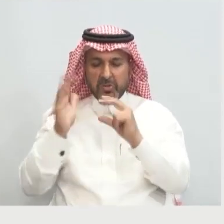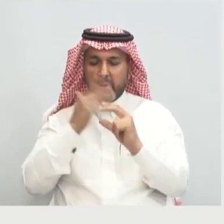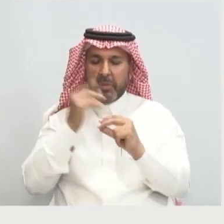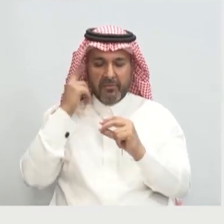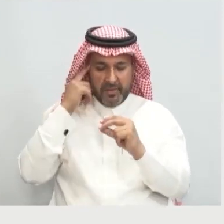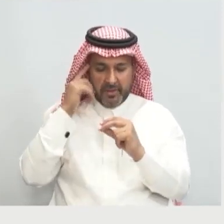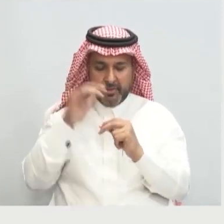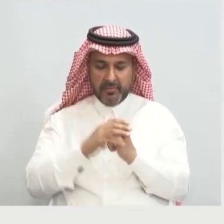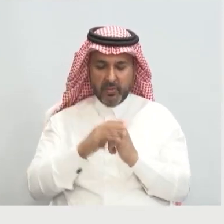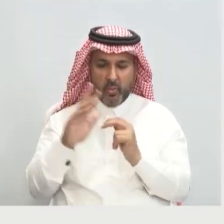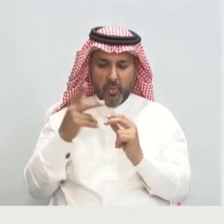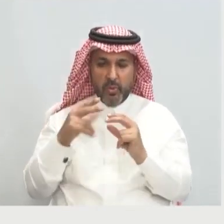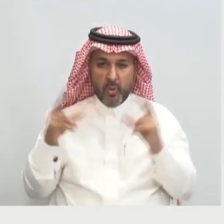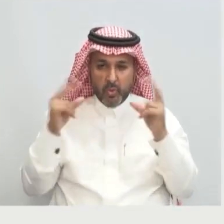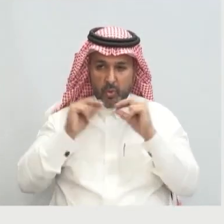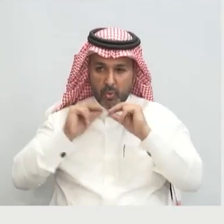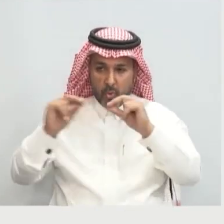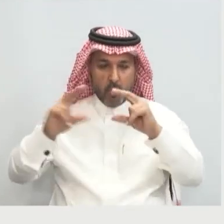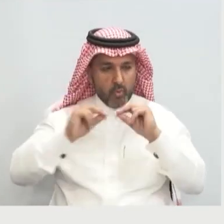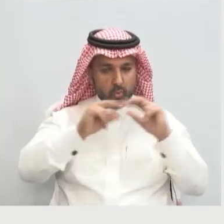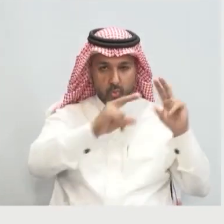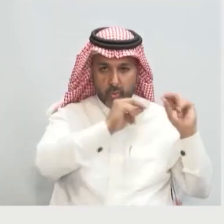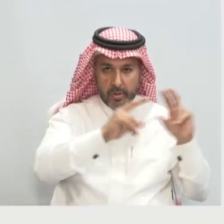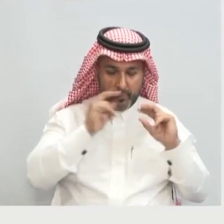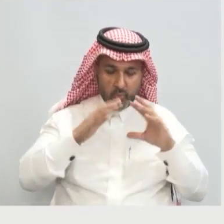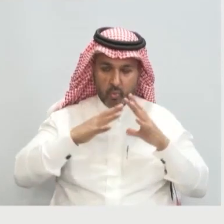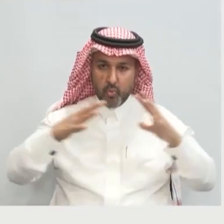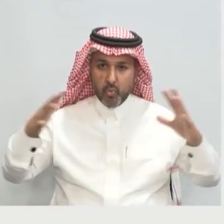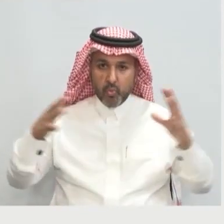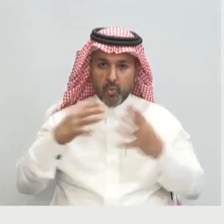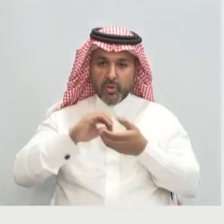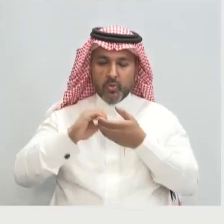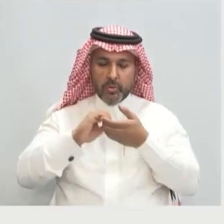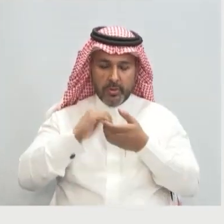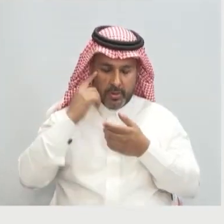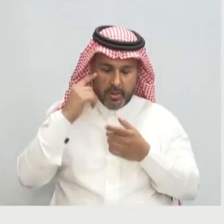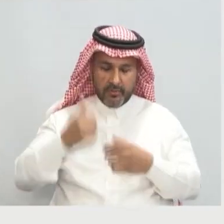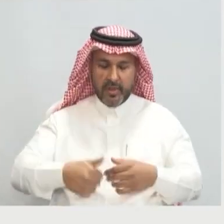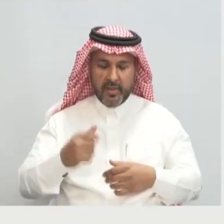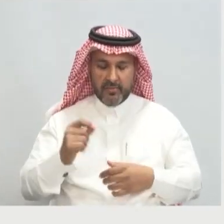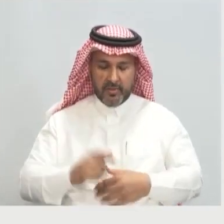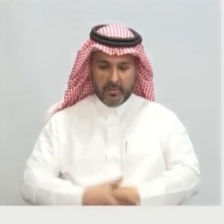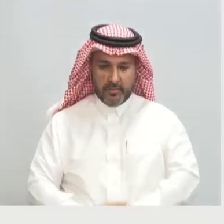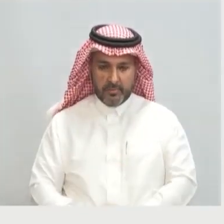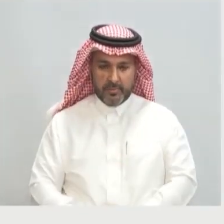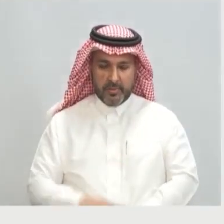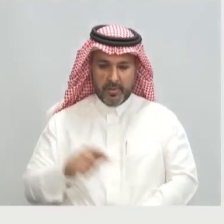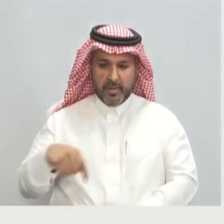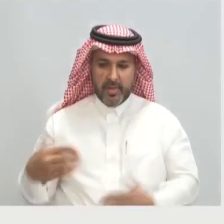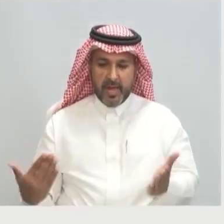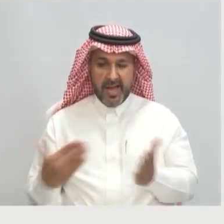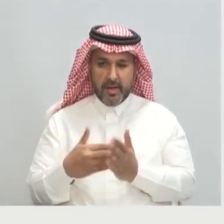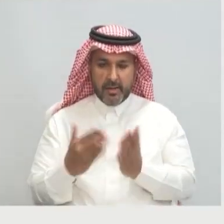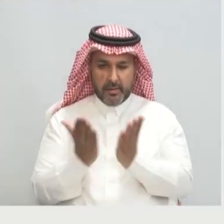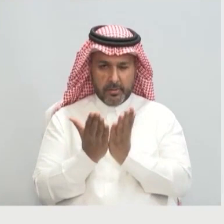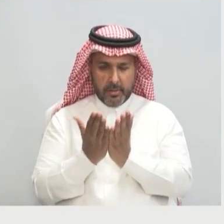هذا النوع من الشبكات قد يكون مفيد اذا تم ضبطه بالشكل الصحيح داخل المنظمه في نهايه هذا الدرس دعونا نستذكر